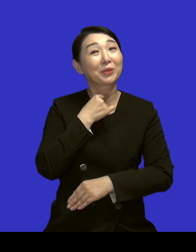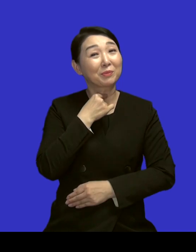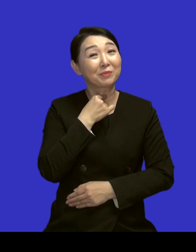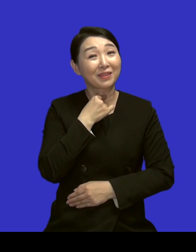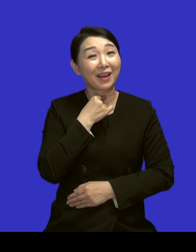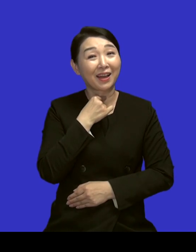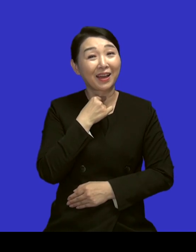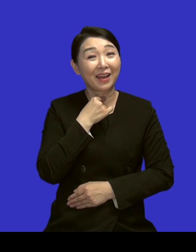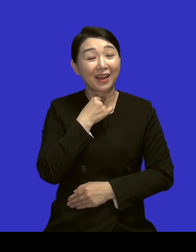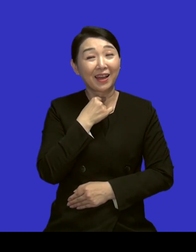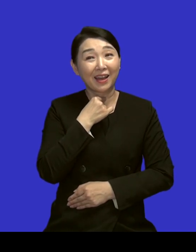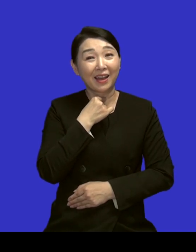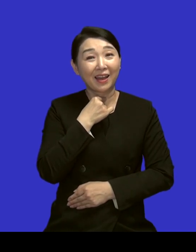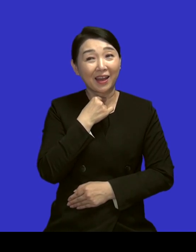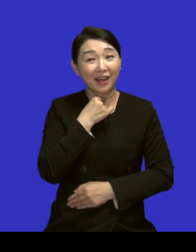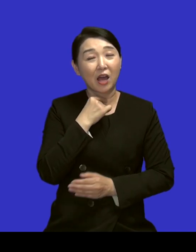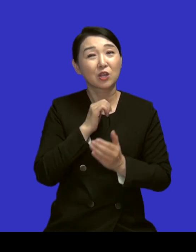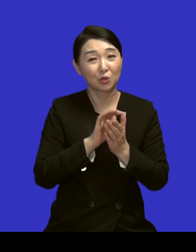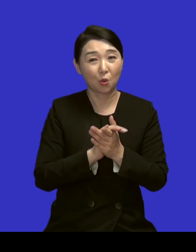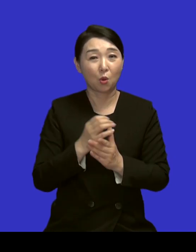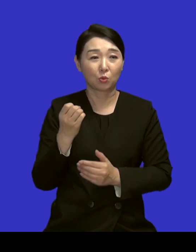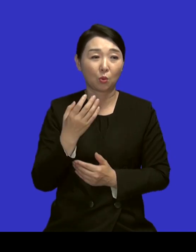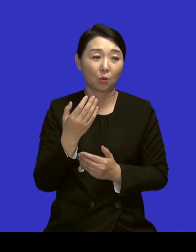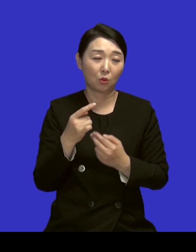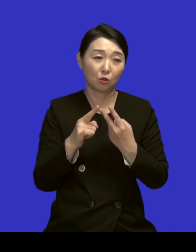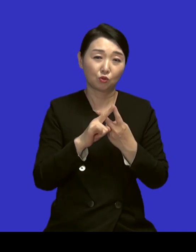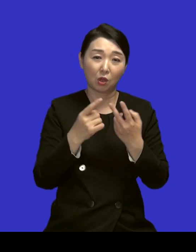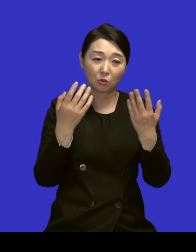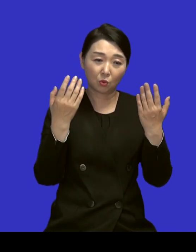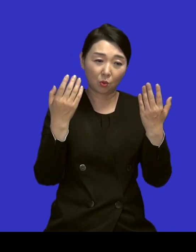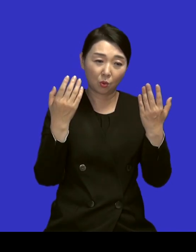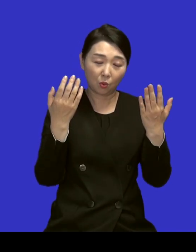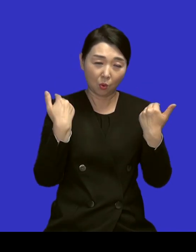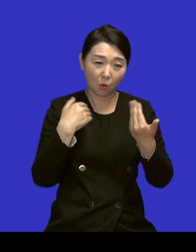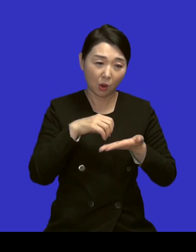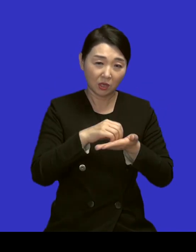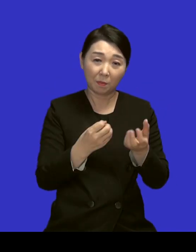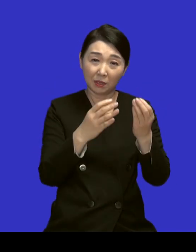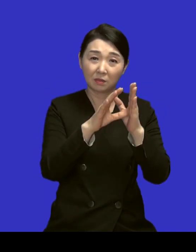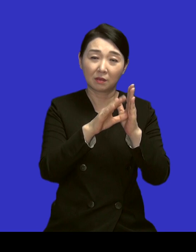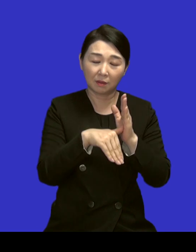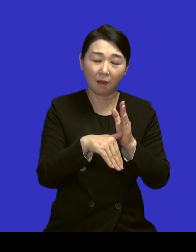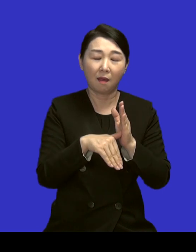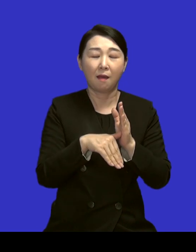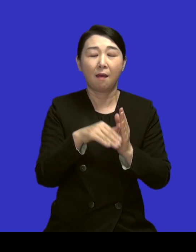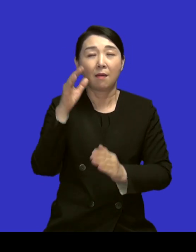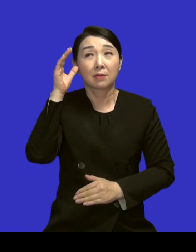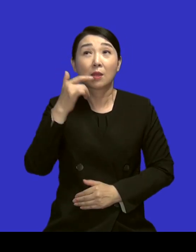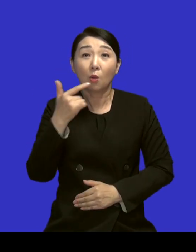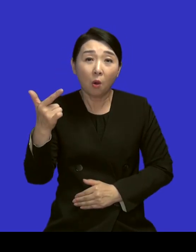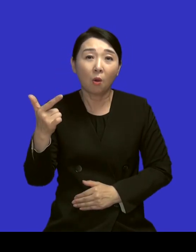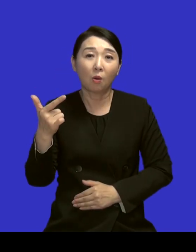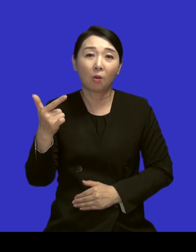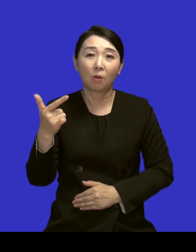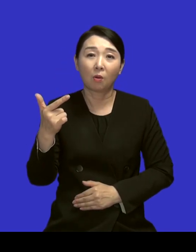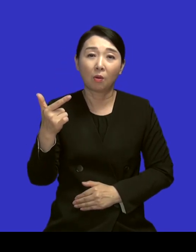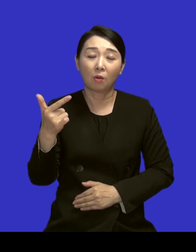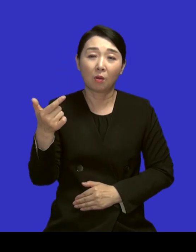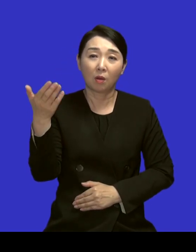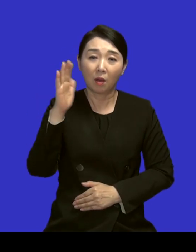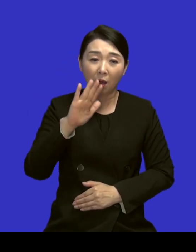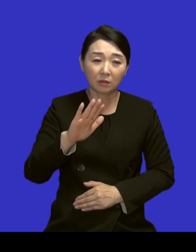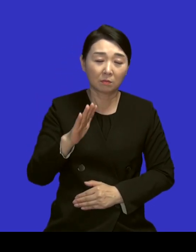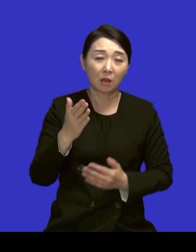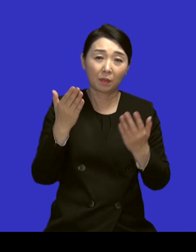하면서 입학식 날 이렇게 기대가 충만한 상태로 자전거를 밟고 이렇게 학교를 갔는데 입학식